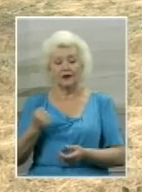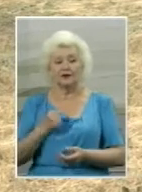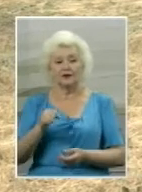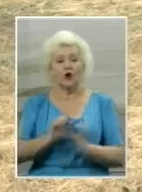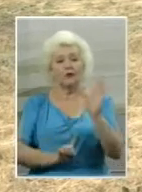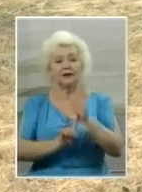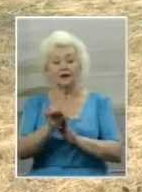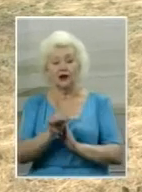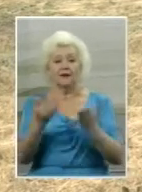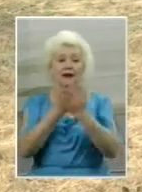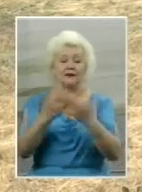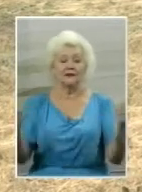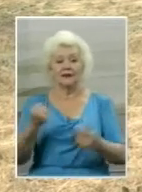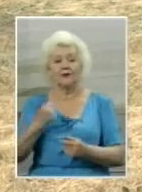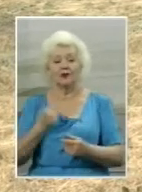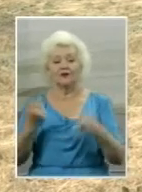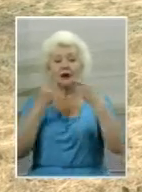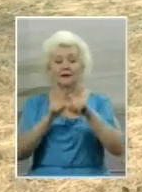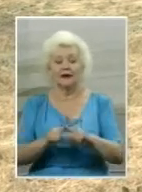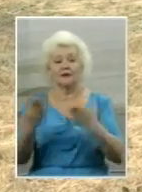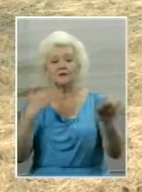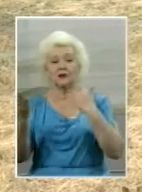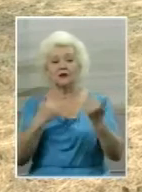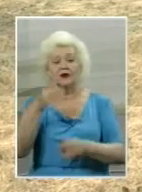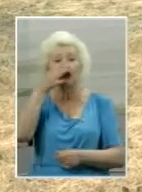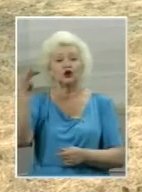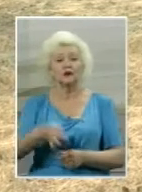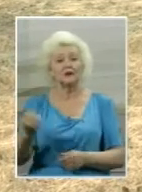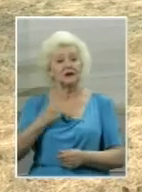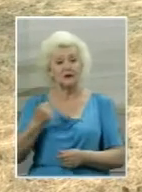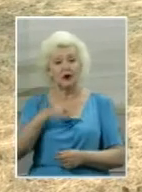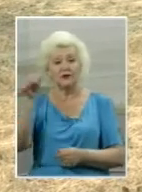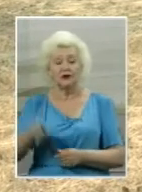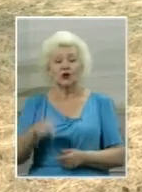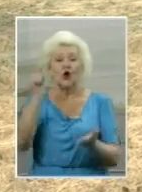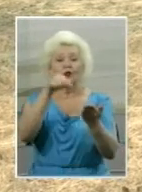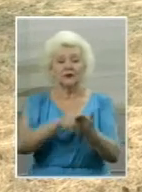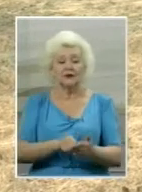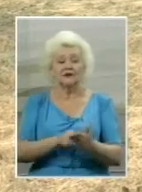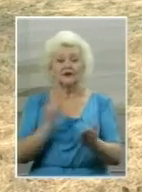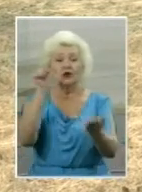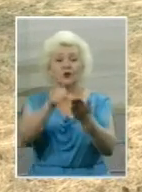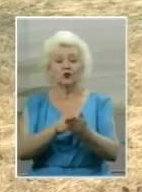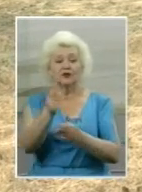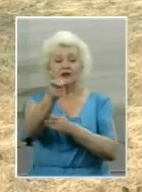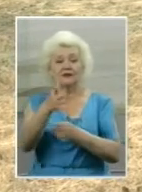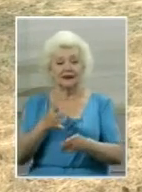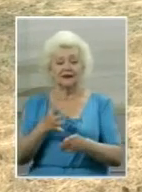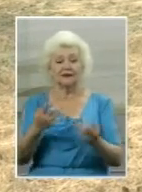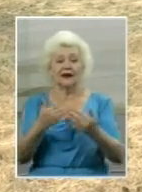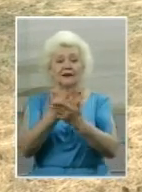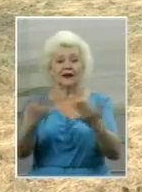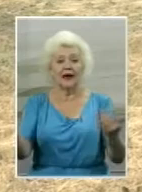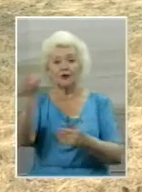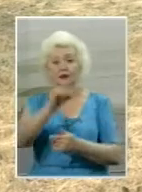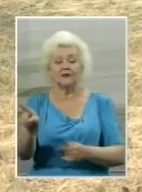азами. Різноманітна бойова техніка, спілкування з досвідченими військовими, визначення влучних стрільців – це далеко не усе,